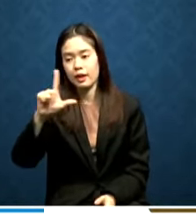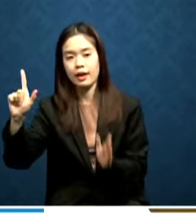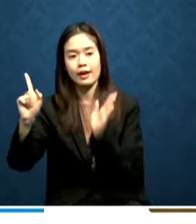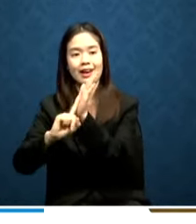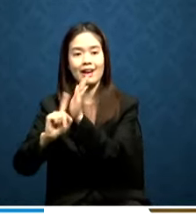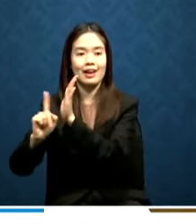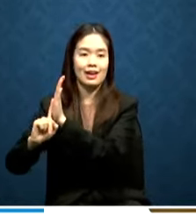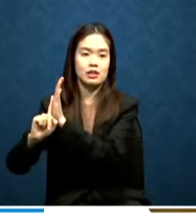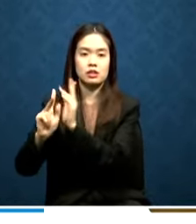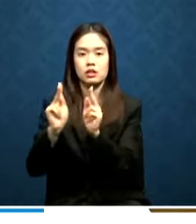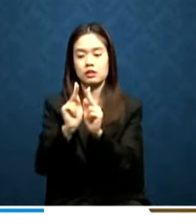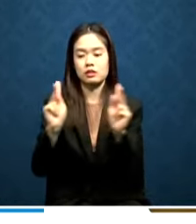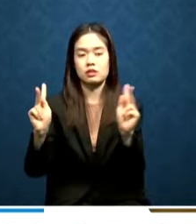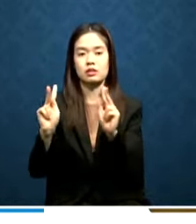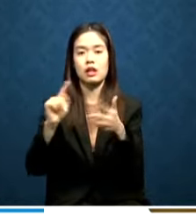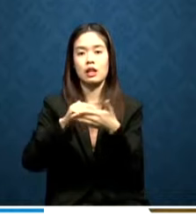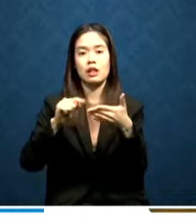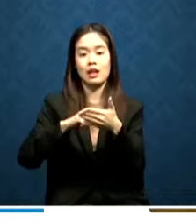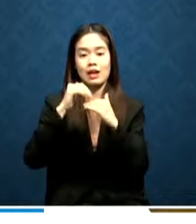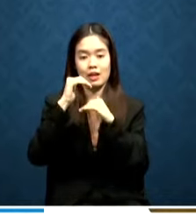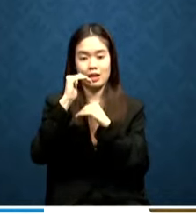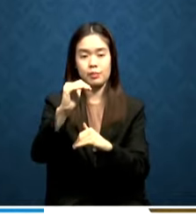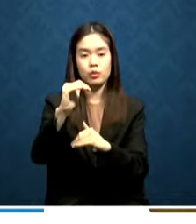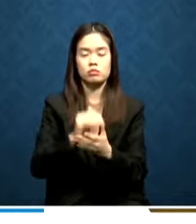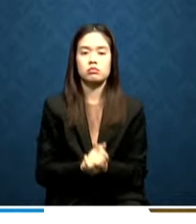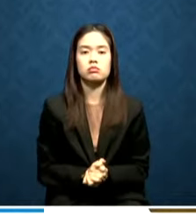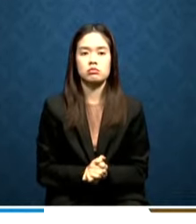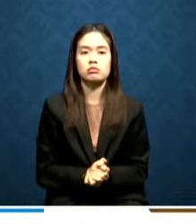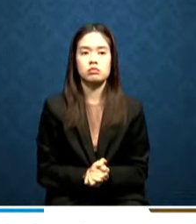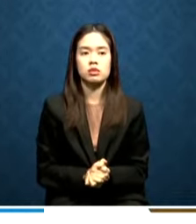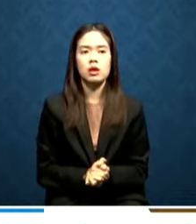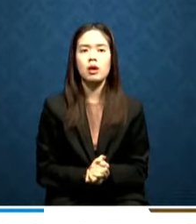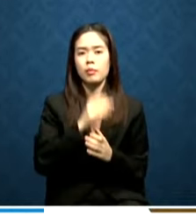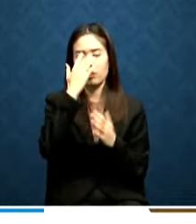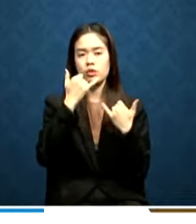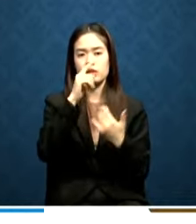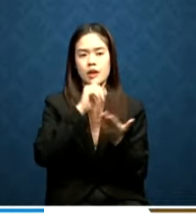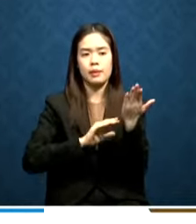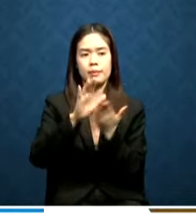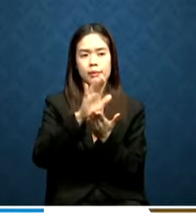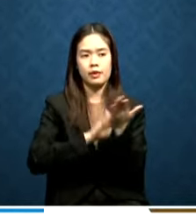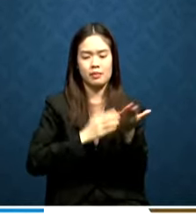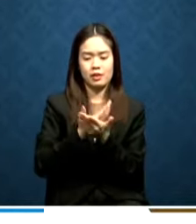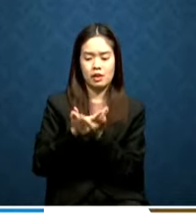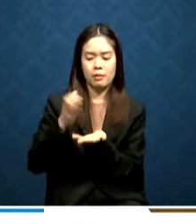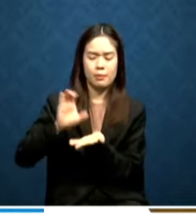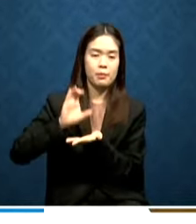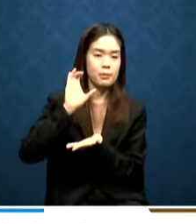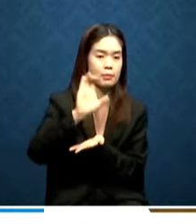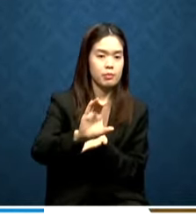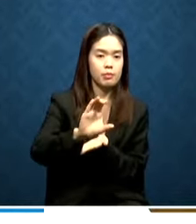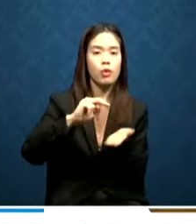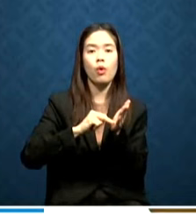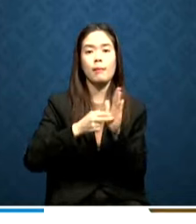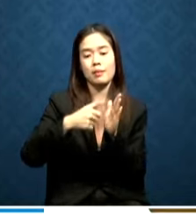ถ้าไม่แก้นะครับซึ่งถ้าเป็น3ครั้งก็เป็นหมื่นล้านประเทศเราก็ไม่ได้ร่ำรวยอะไรนักเพราะฉะนั้นเนี่ยเงินตรงนี้เป็นเงินของประชาชนไม่ใช่เป็นเ